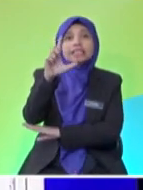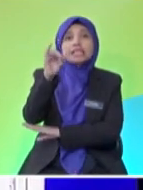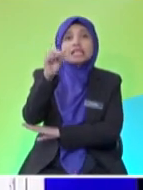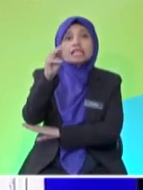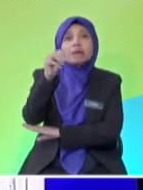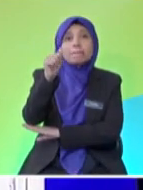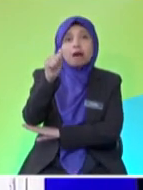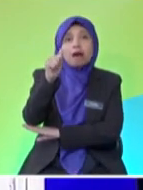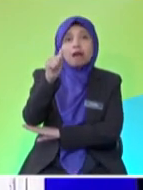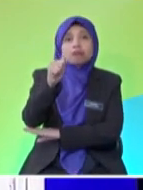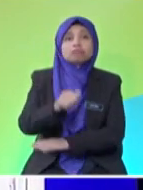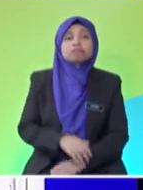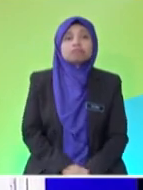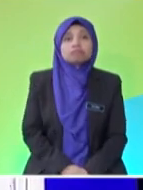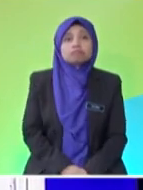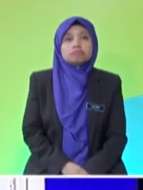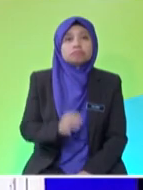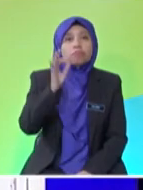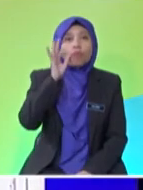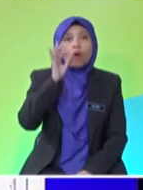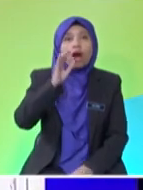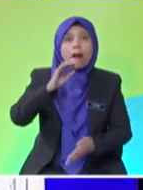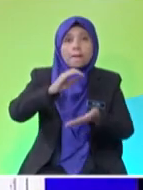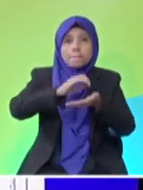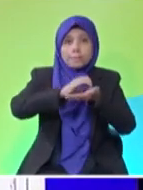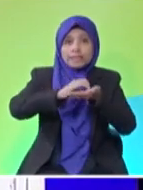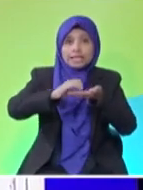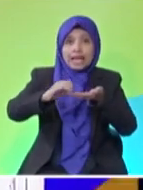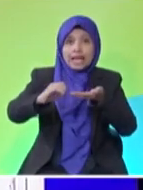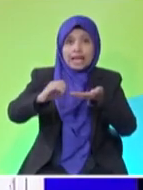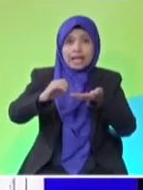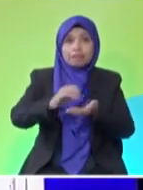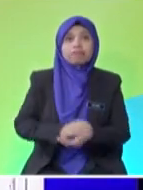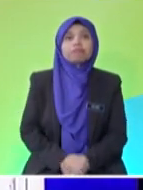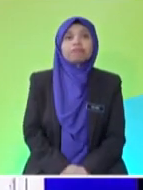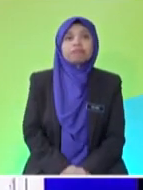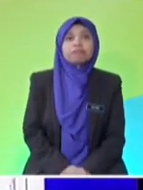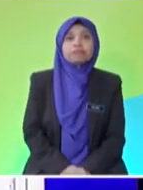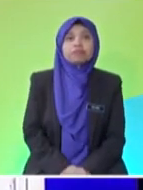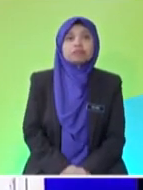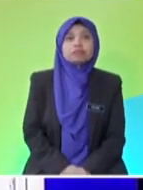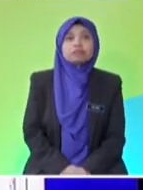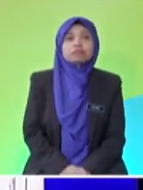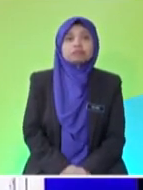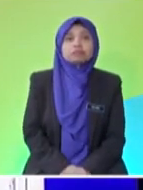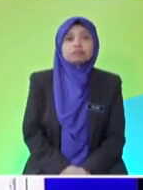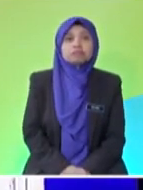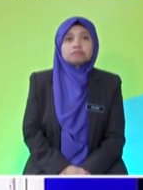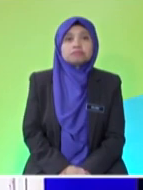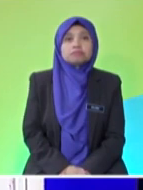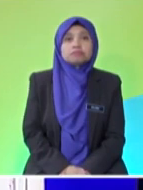yang keenam kita ada buah Beti ketujuh delapan sembilan